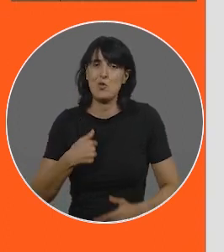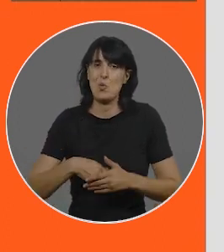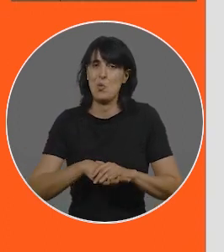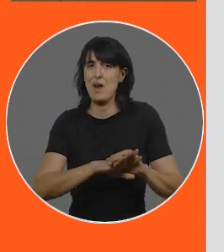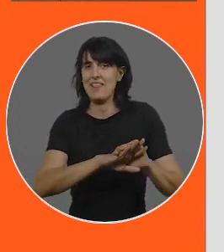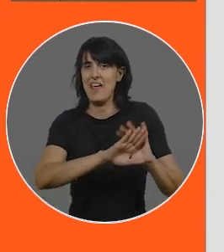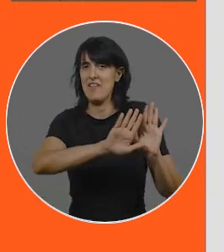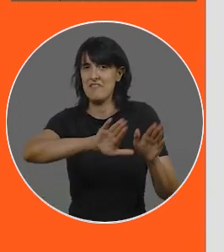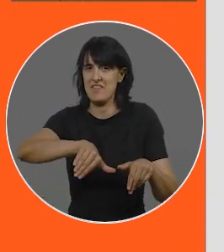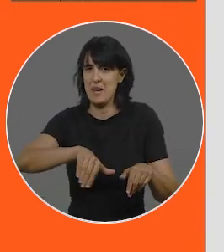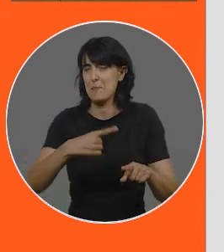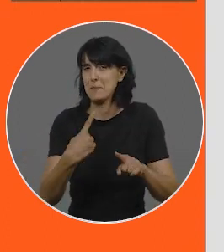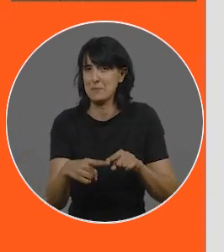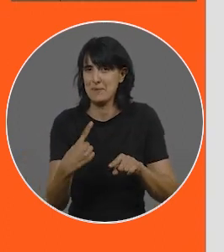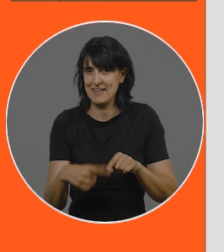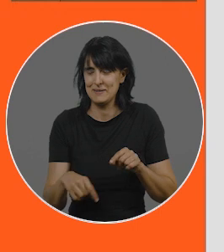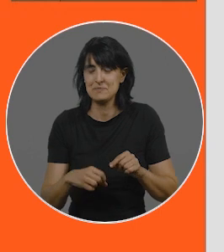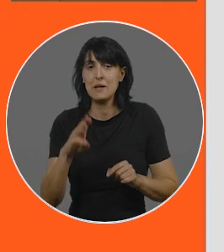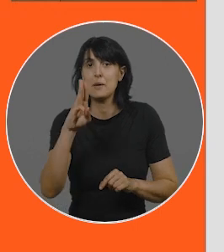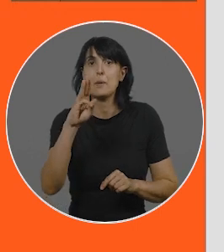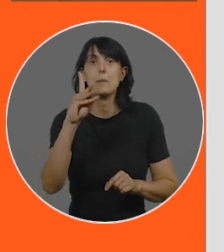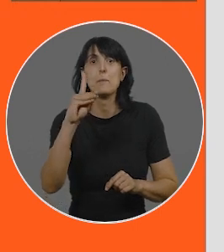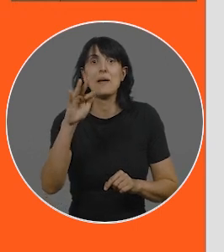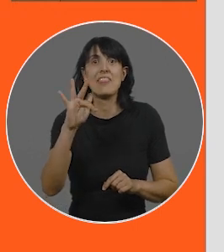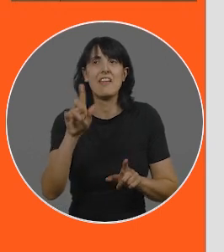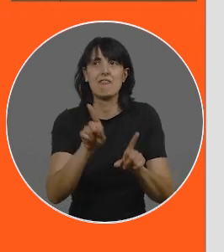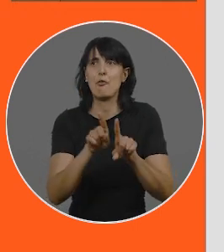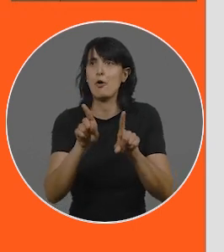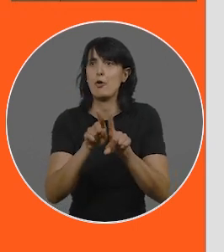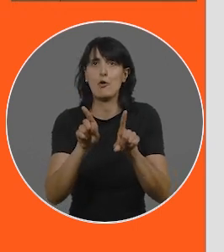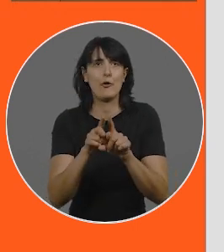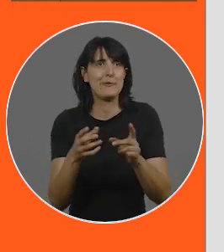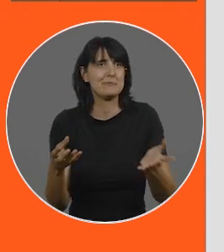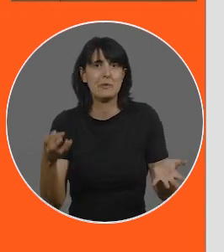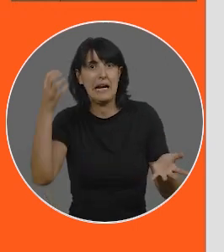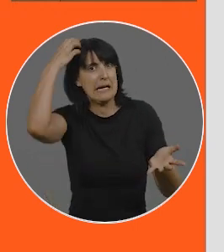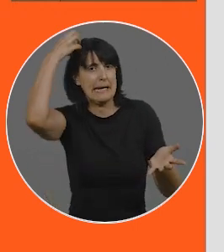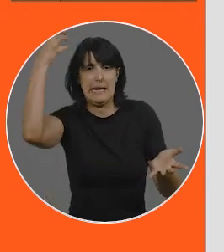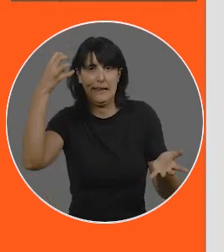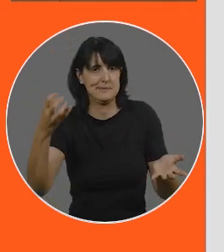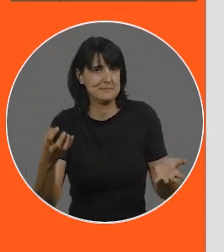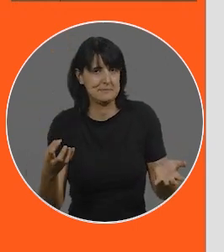Els he deixat pel final volguent, per què? Perquè els PDFs són com el rei